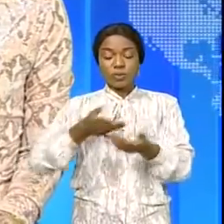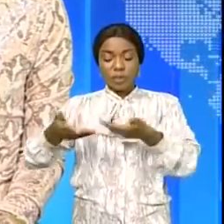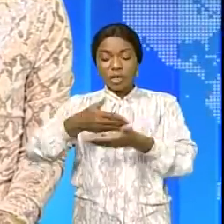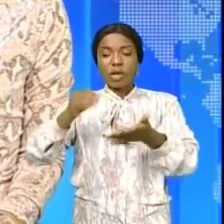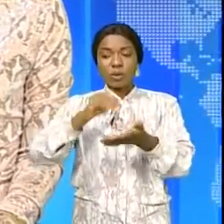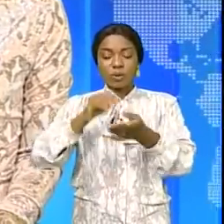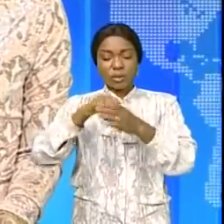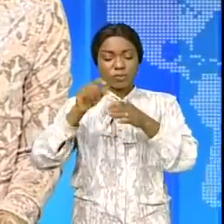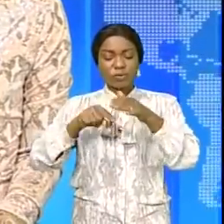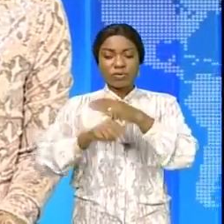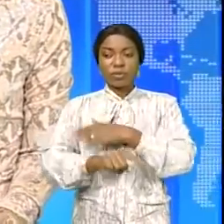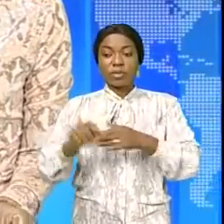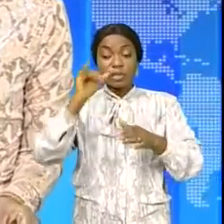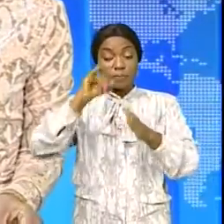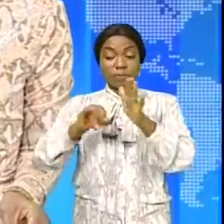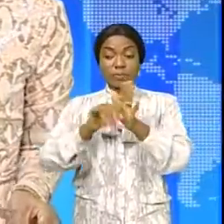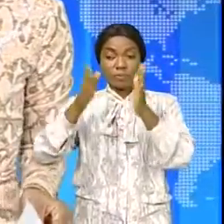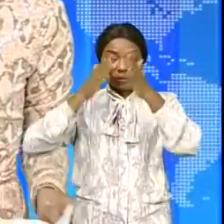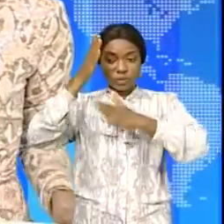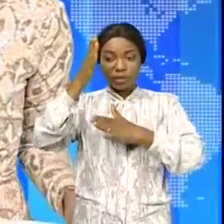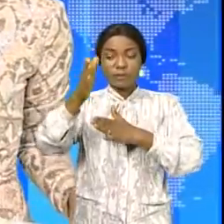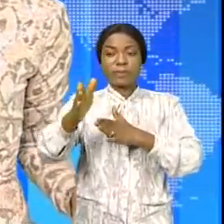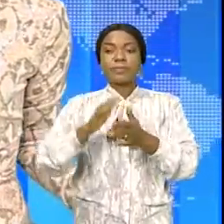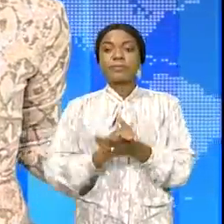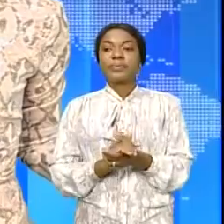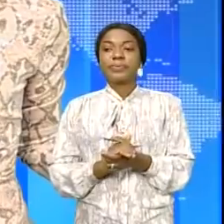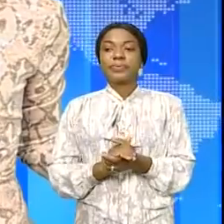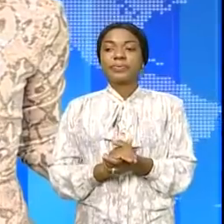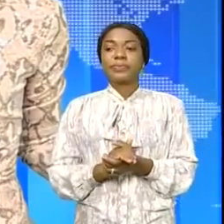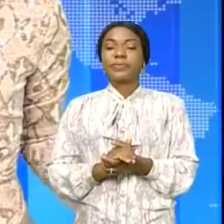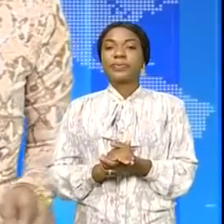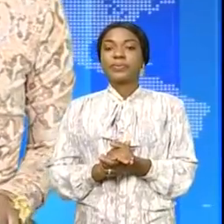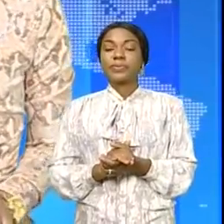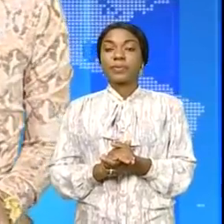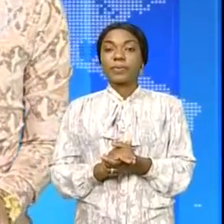avec commentaires et images dans nos prochaines éditions.